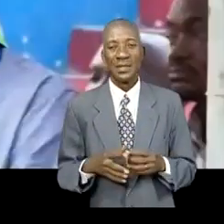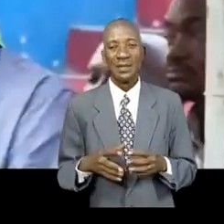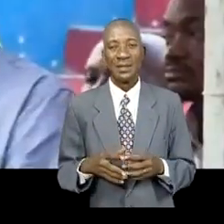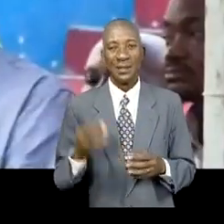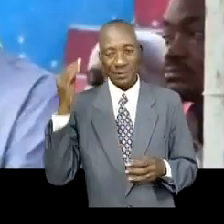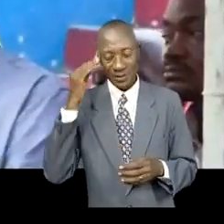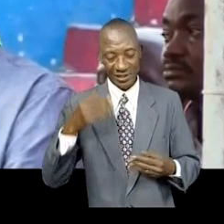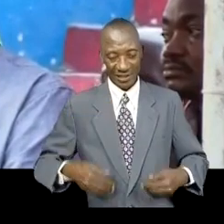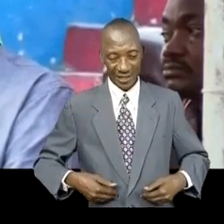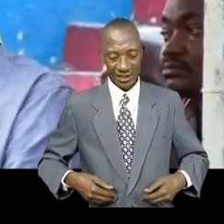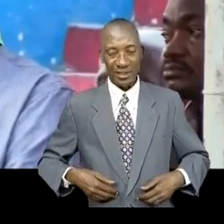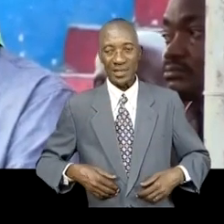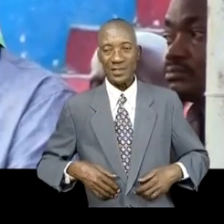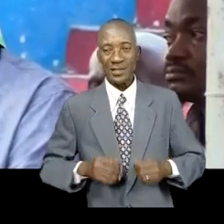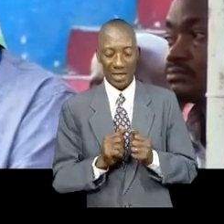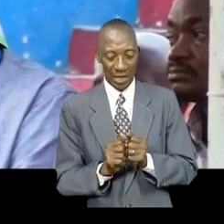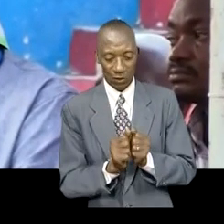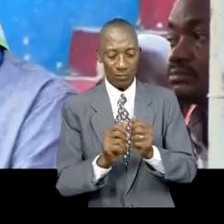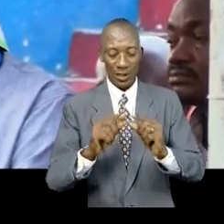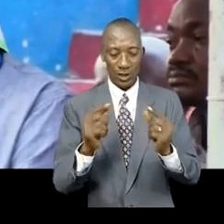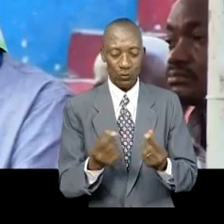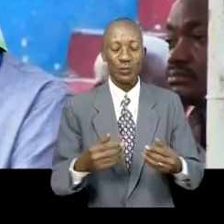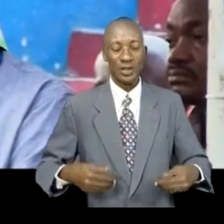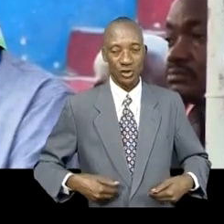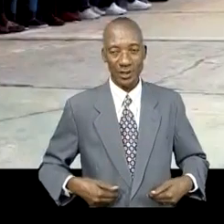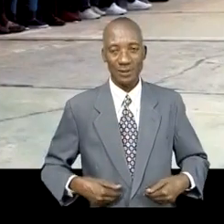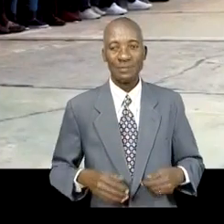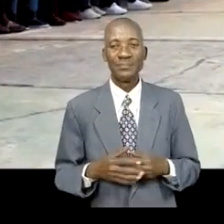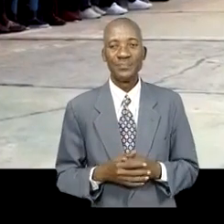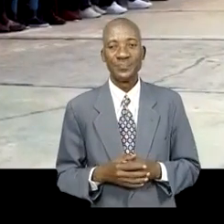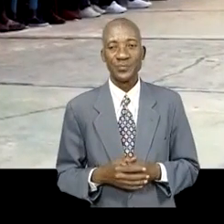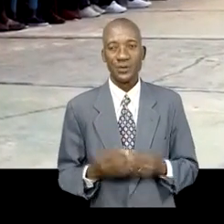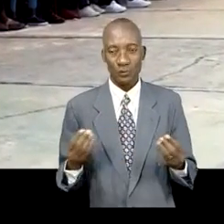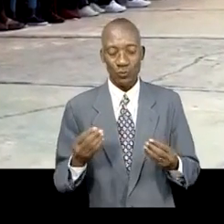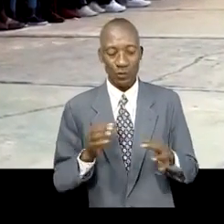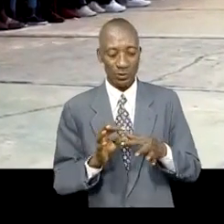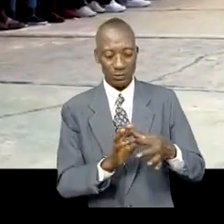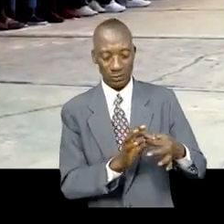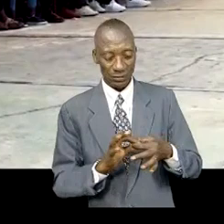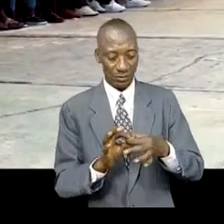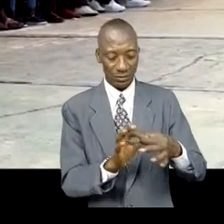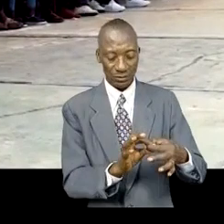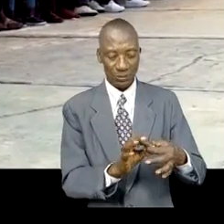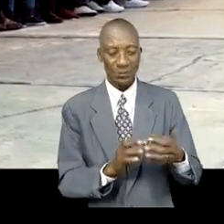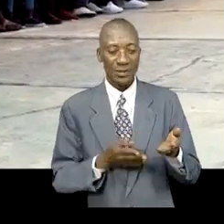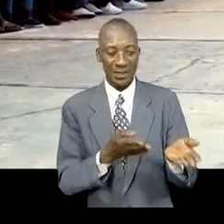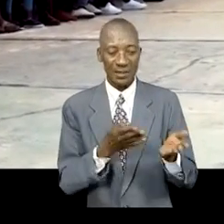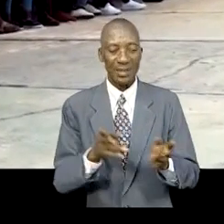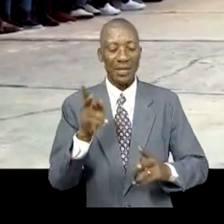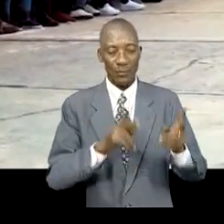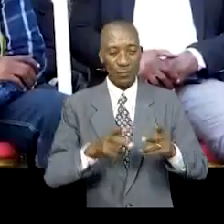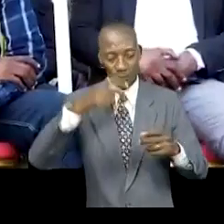la Jeunesse, Initiation à la Nouvelle Citoyenneté et Cohésion Nationale, en solidarité aux populations sinistrées de la ville de Goma à la